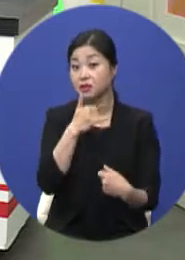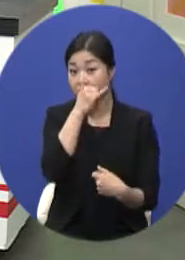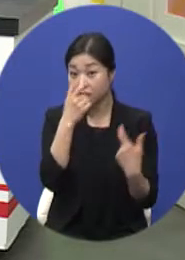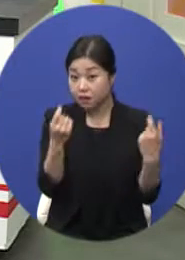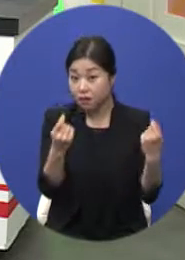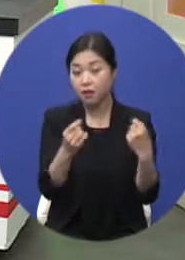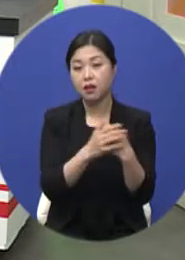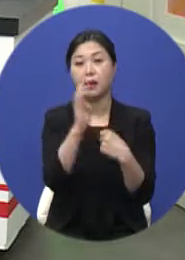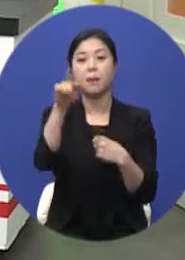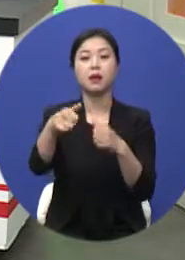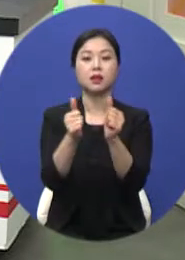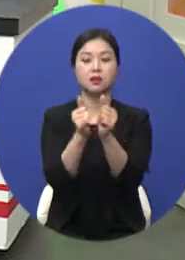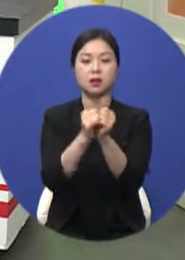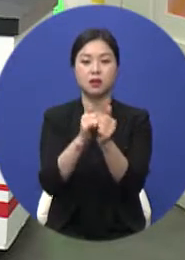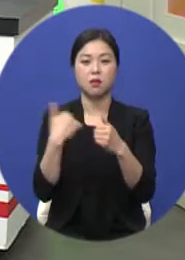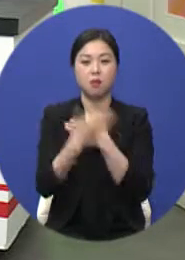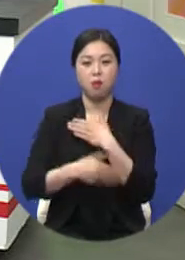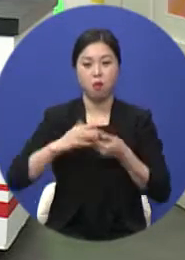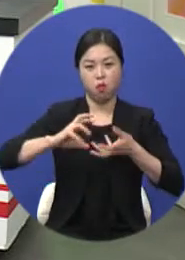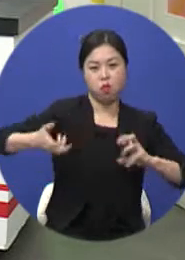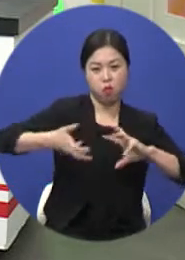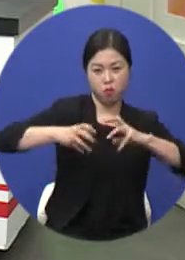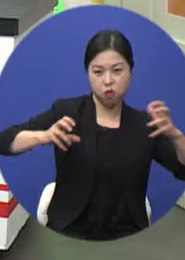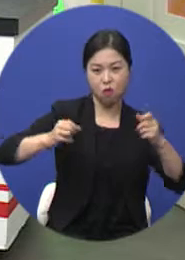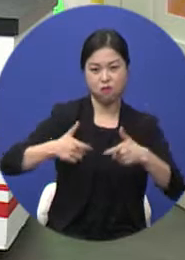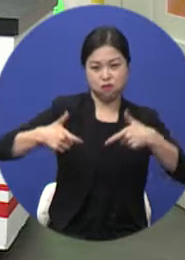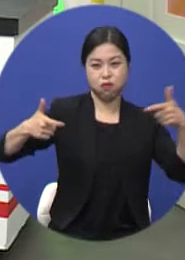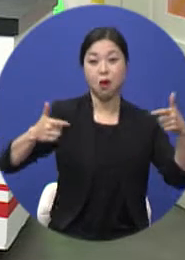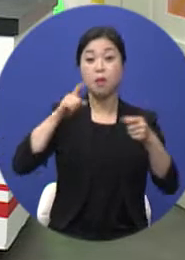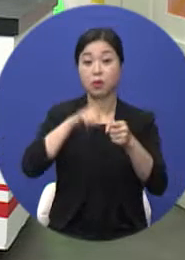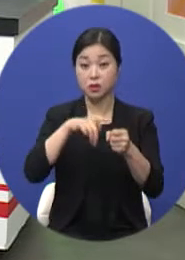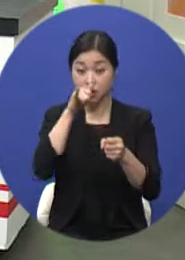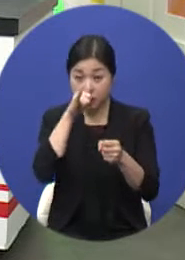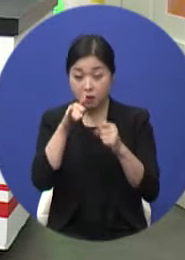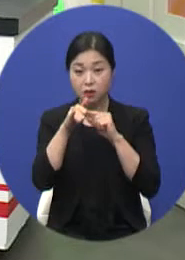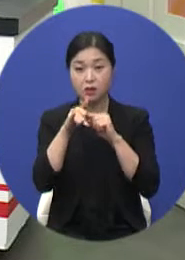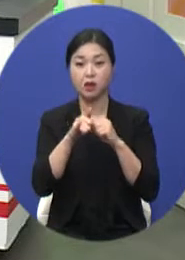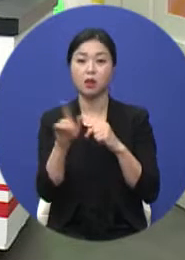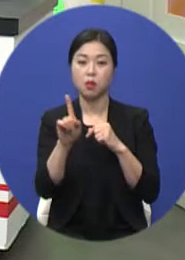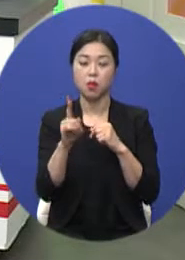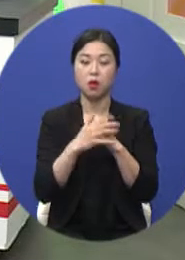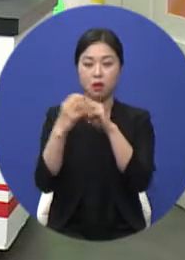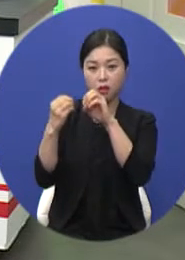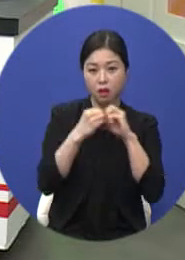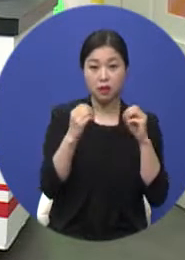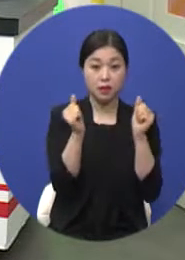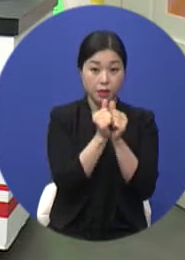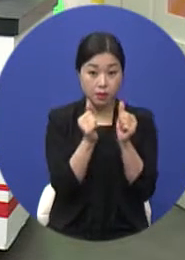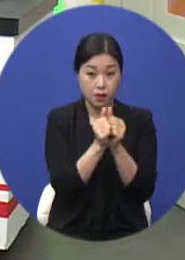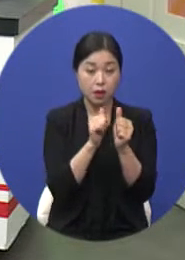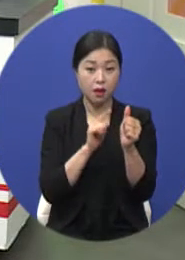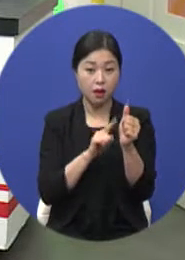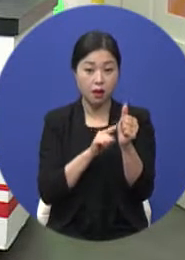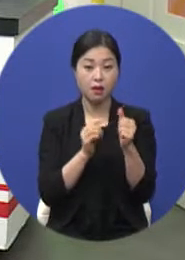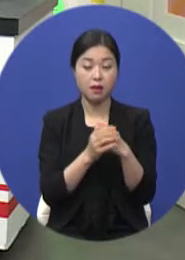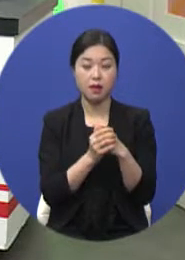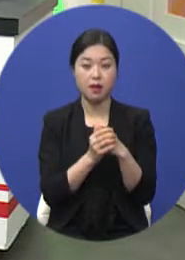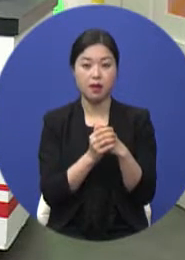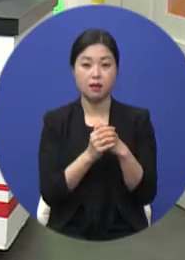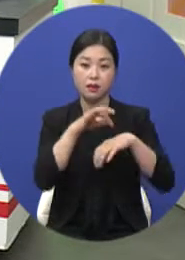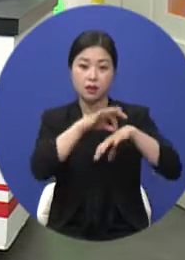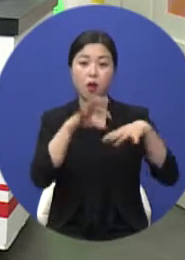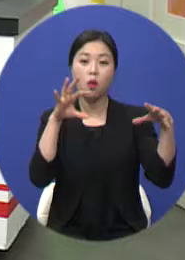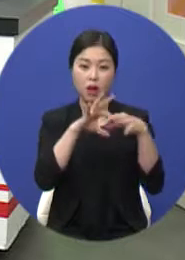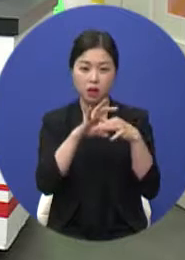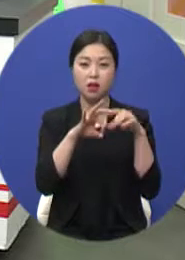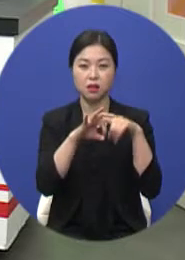그 박태환 선수는 근육을 키우려고 맞았던 거고요. 네. 그게 하나의 작용 중에 하나가 이제 남성의 그 성적 능력을 갖다가